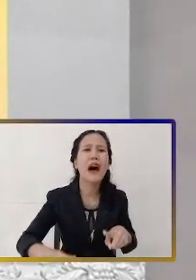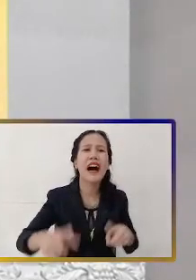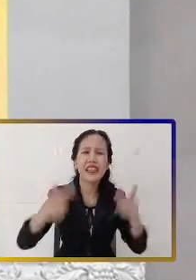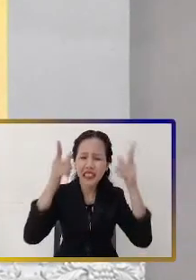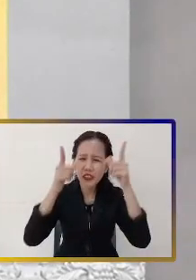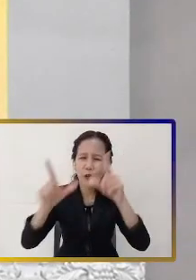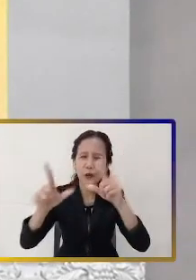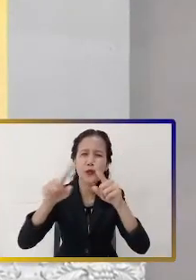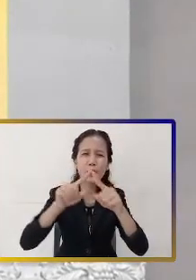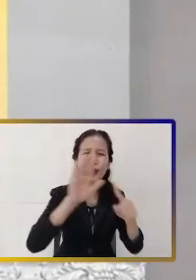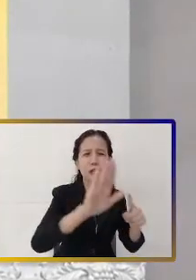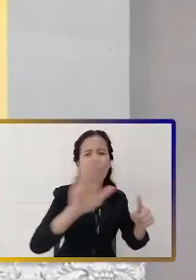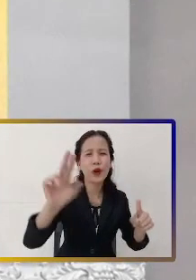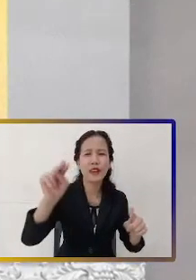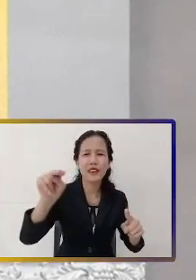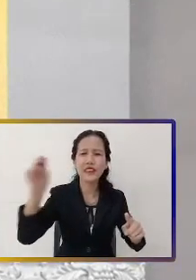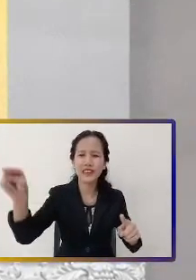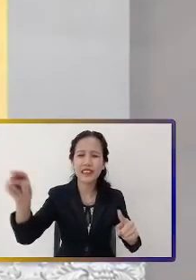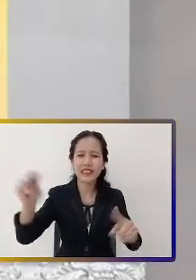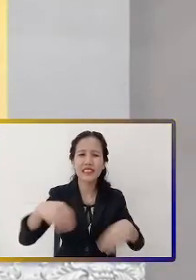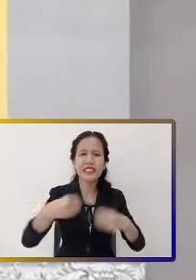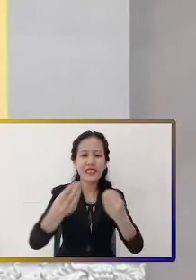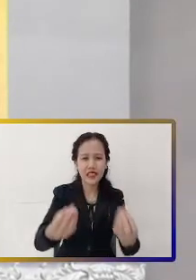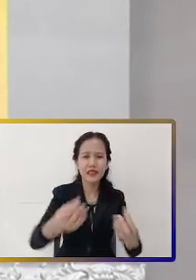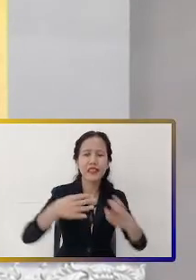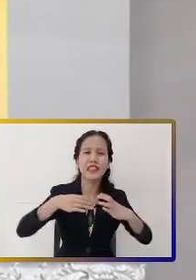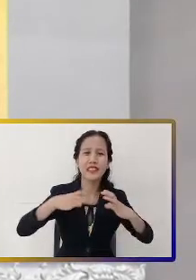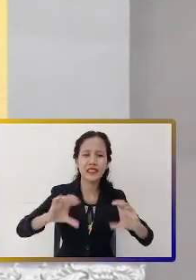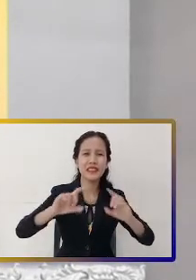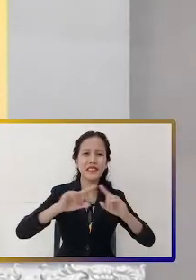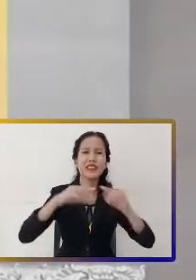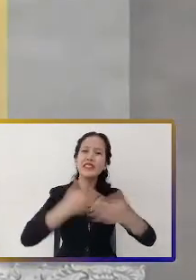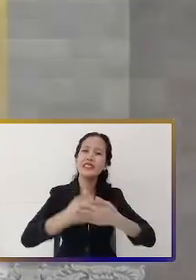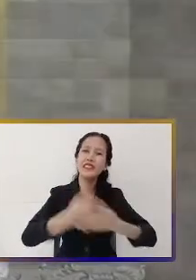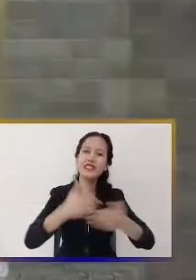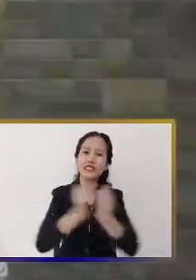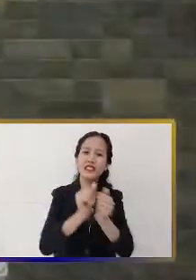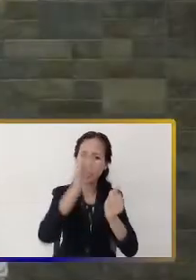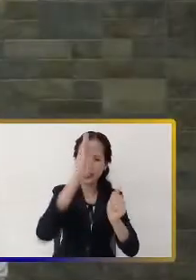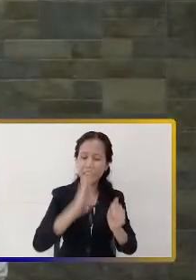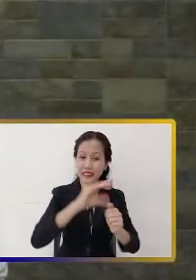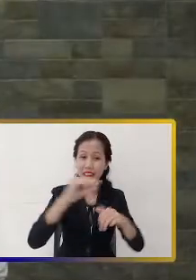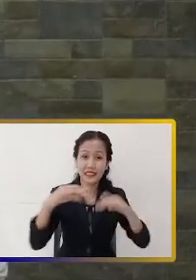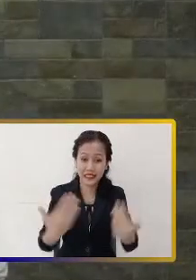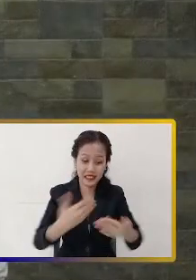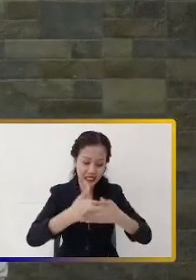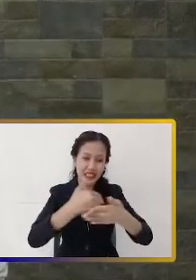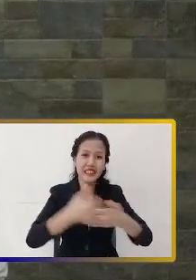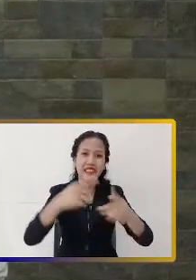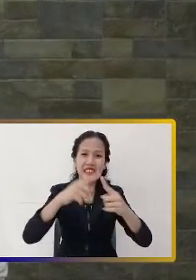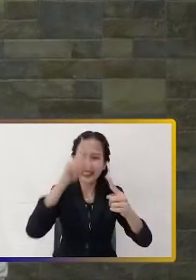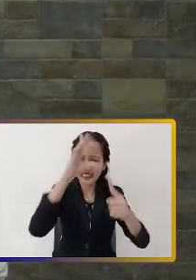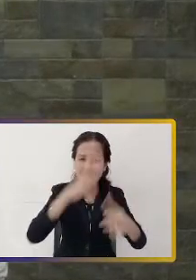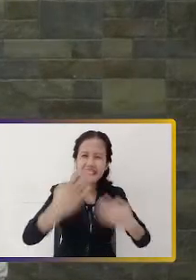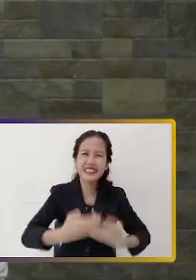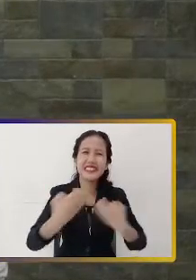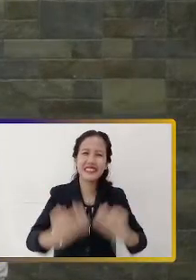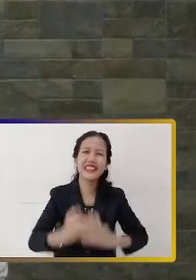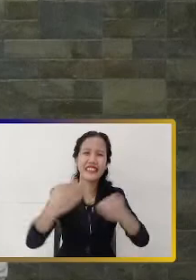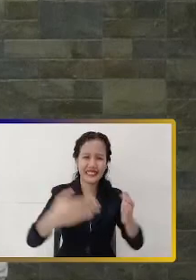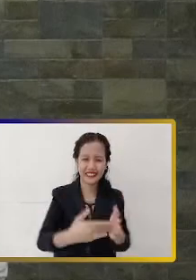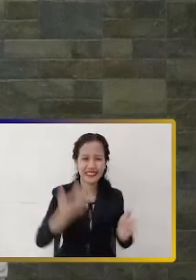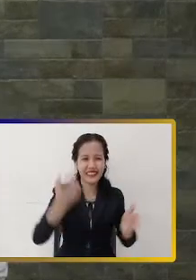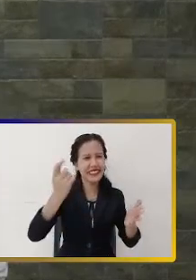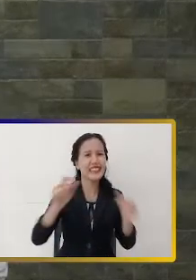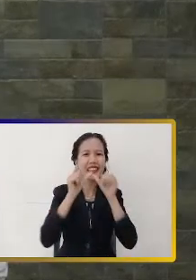pangailangan. Binigyan ka ng Panginoon ng pagkakataon makalapit sa Kanya. At ngayong malapit ka na sa Kanya, ini-enjoy mo uli ang pagpapala